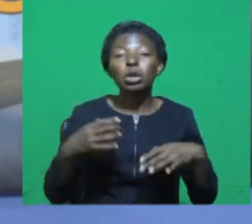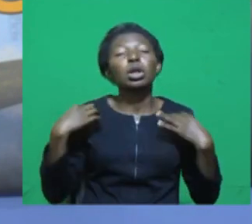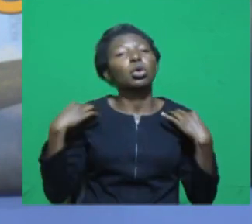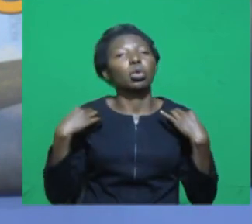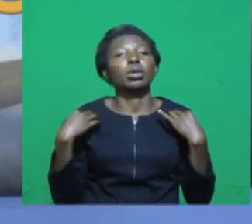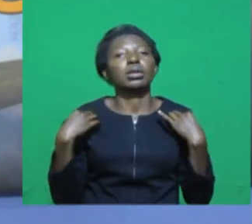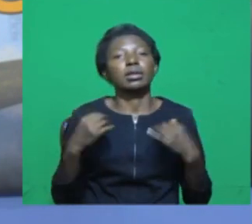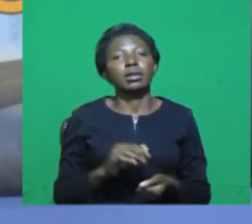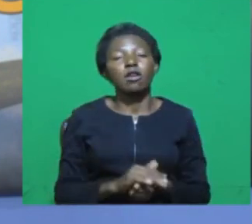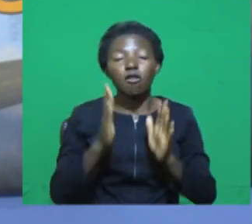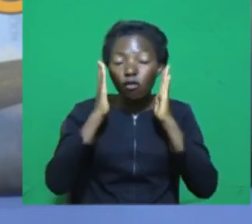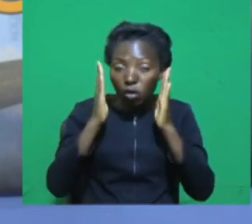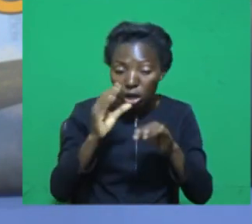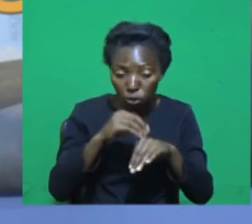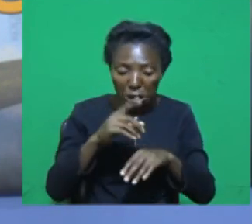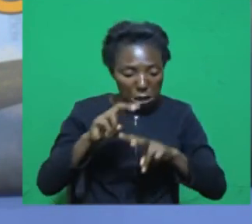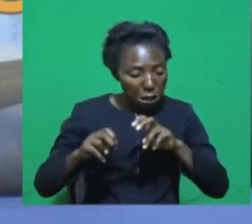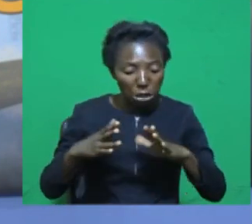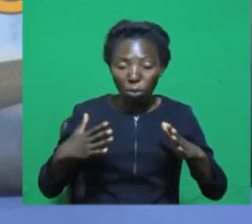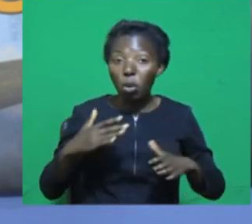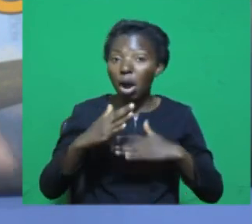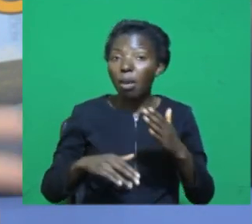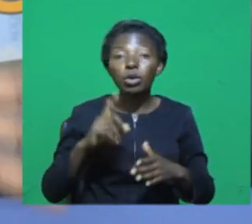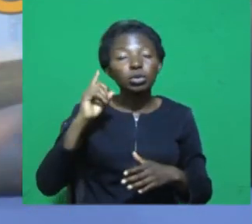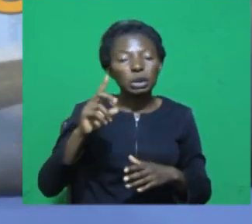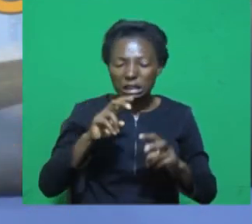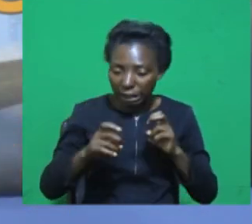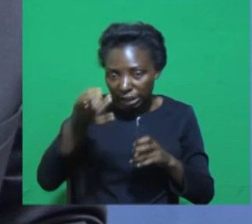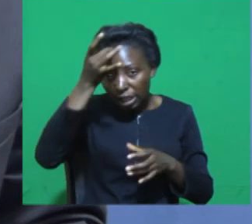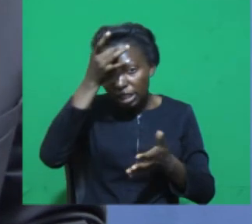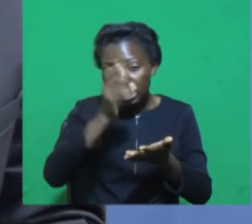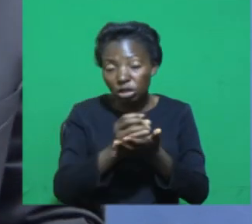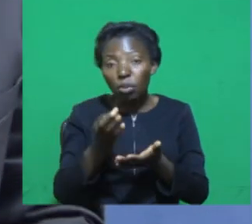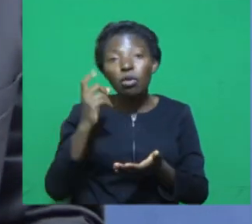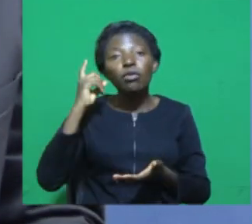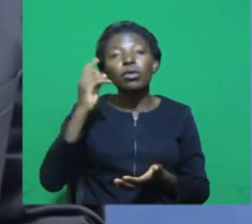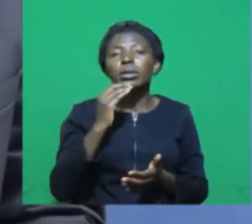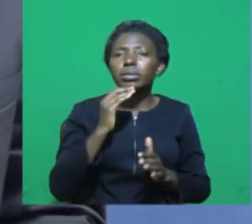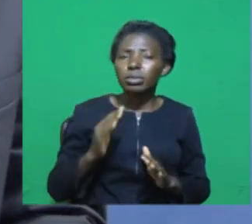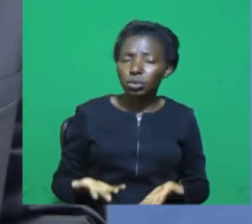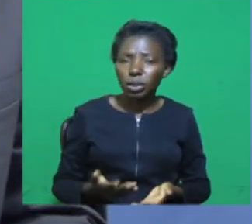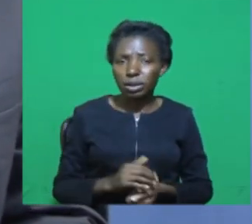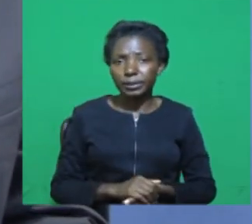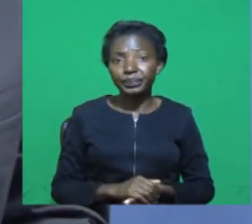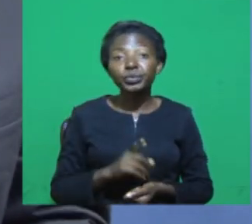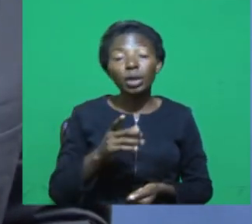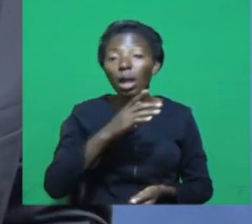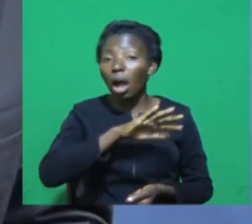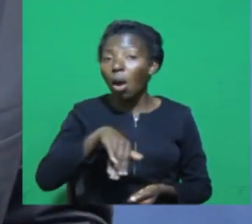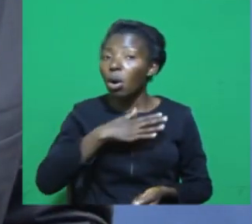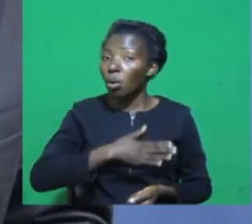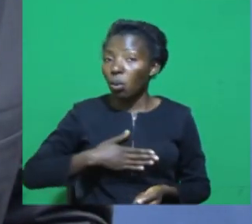yezvekupfeka. Mwana waMwari ngaatanga atsvaka ushe hwaMwari kuti pastor kureva kuti shungu